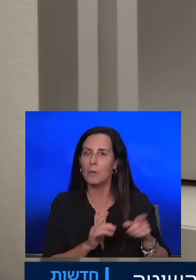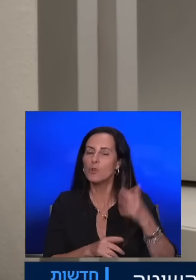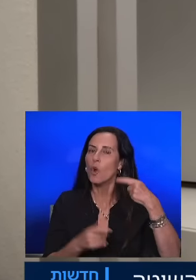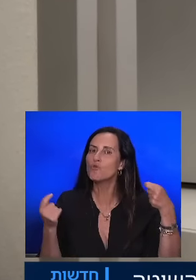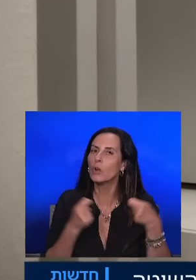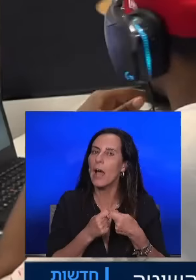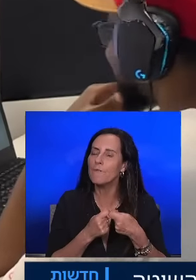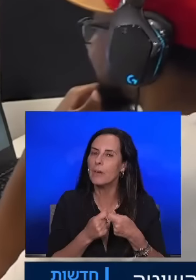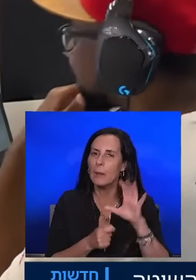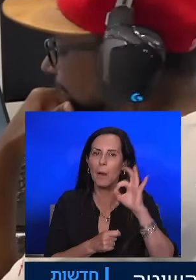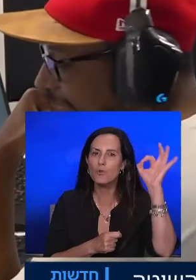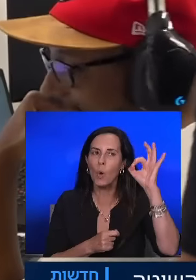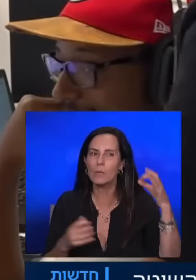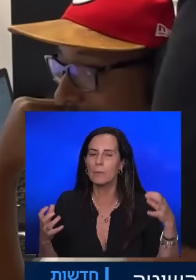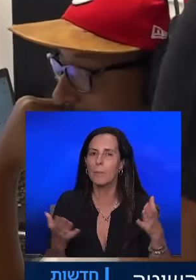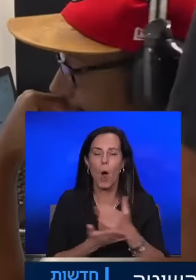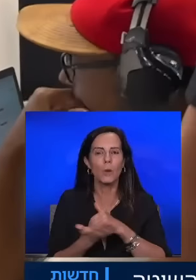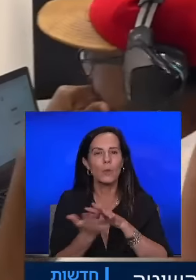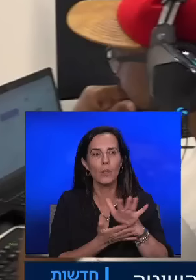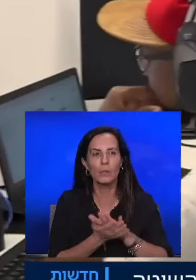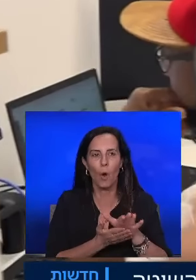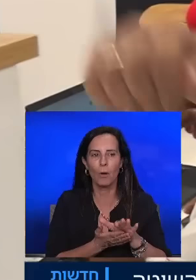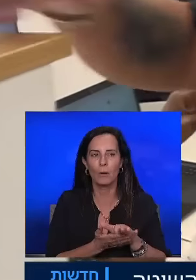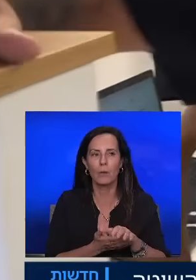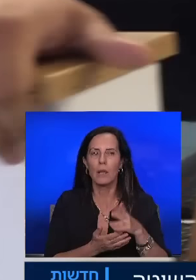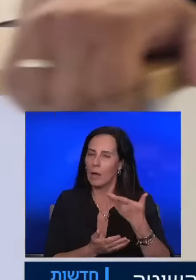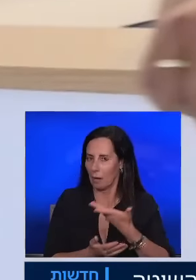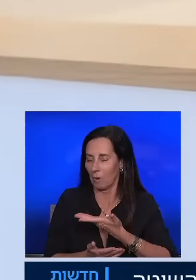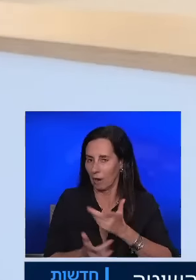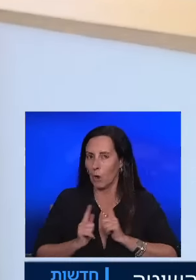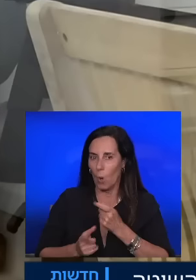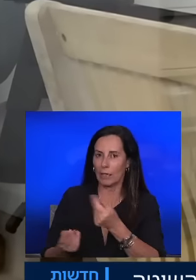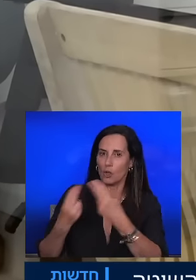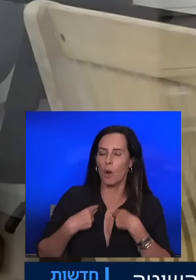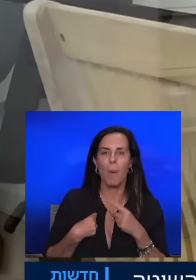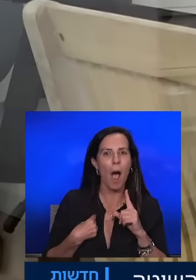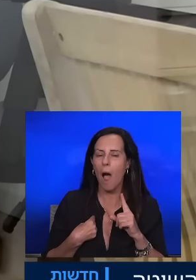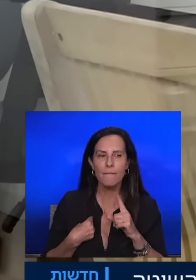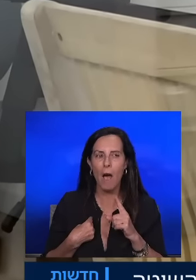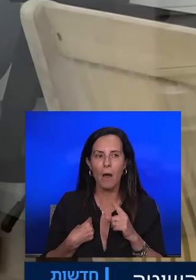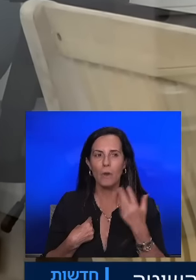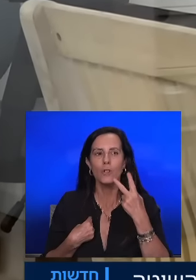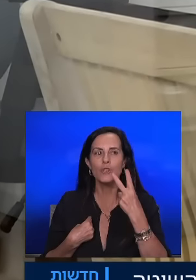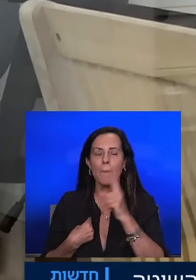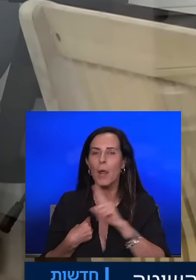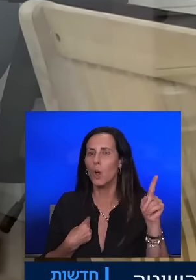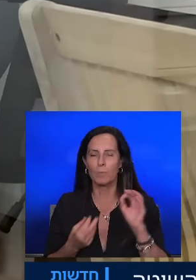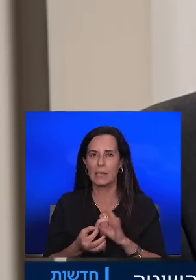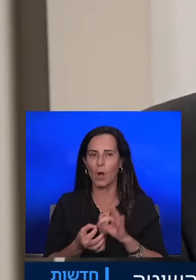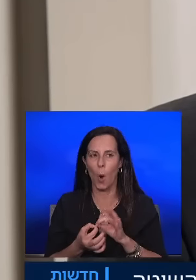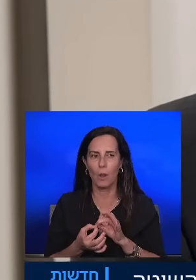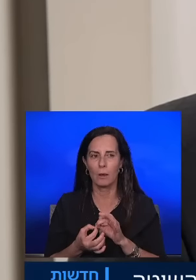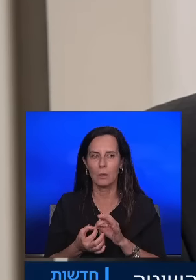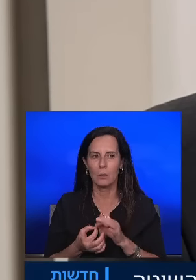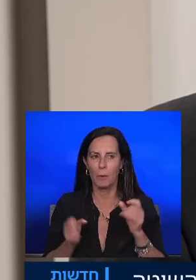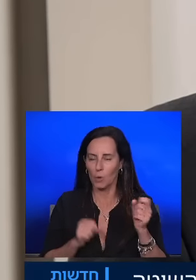שותפים ל-50% מההכנסות וההוצאות, פאפה ציפו לתשלום בהתאם, אלא שהוא עמד על כ-2 מיליון שקלים בלבד. זה